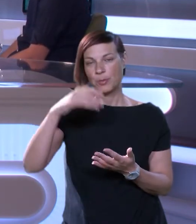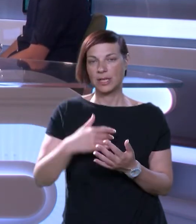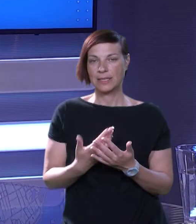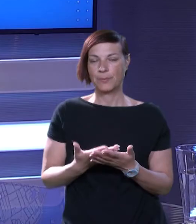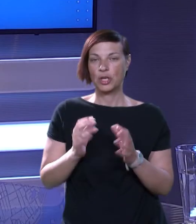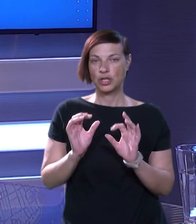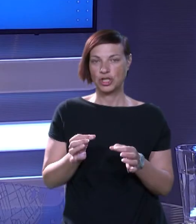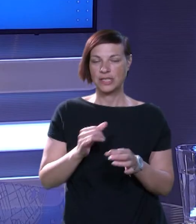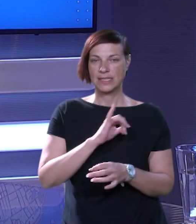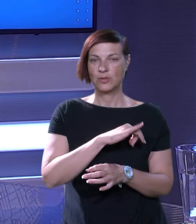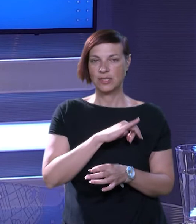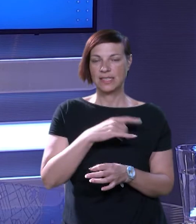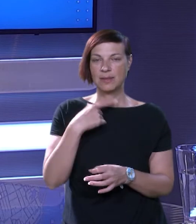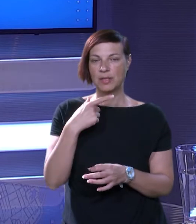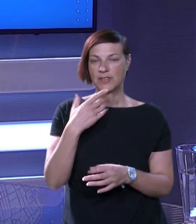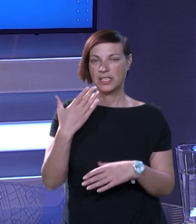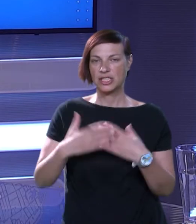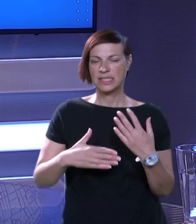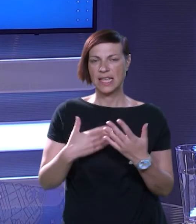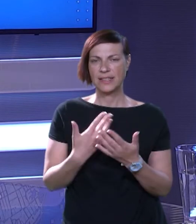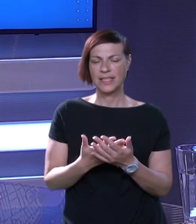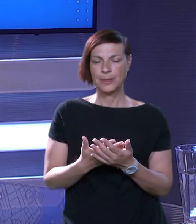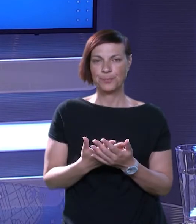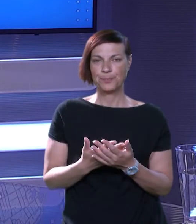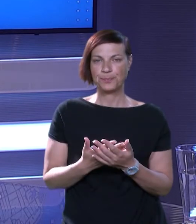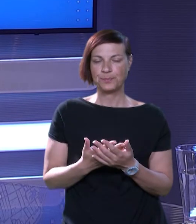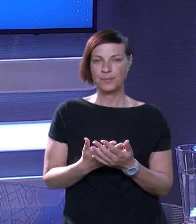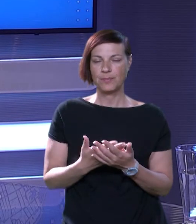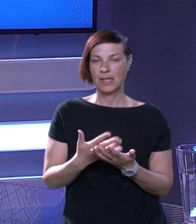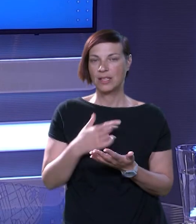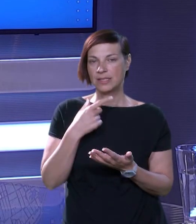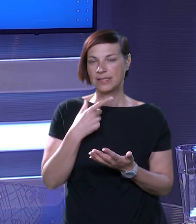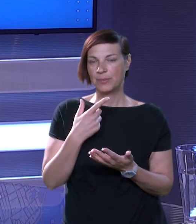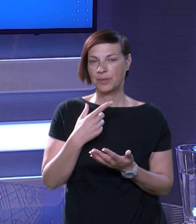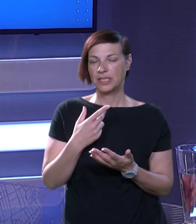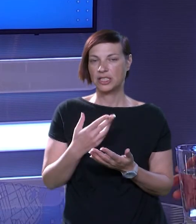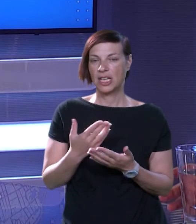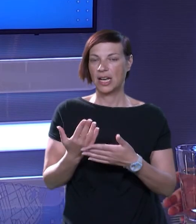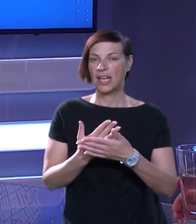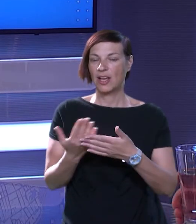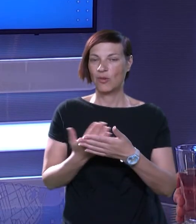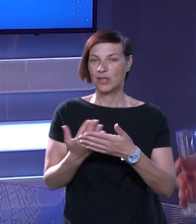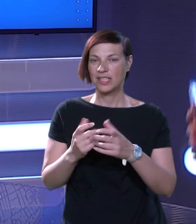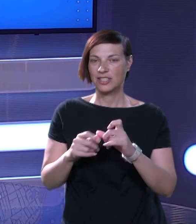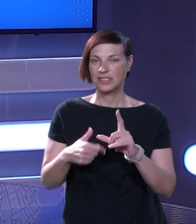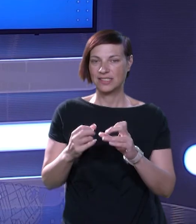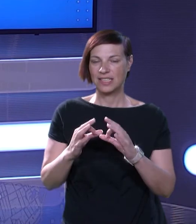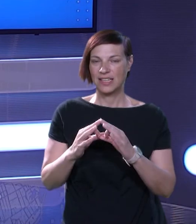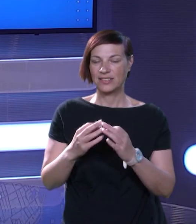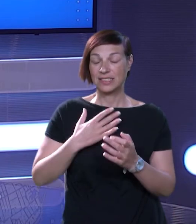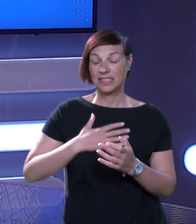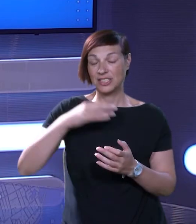Da, pa ono što je sigurno zanimljivo reći zadnjih... To sam pričala u Kinu Slavici, ali nadam se da će nas